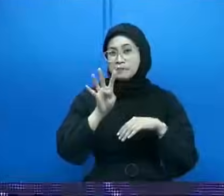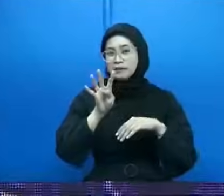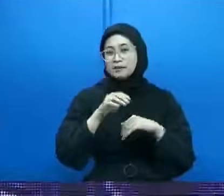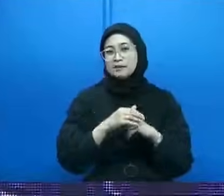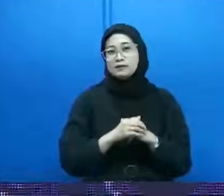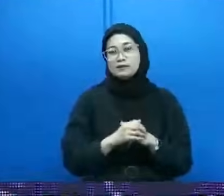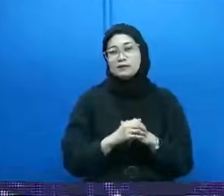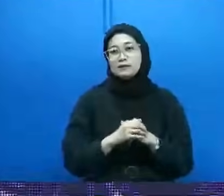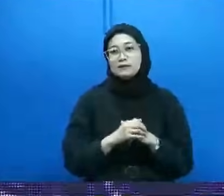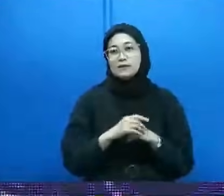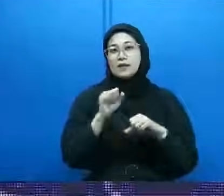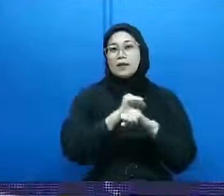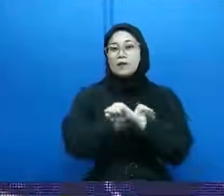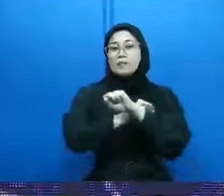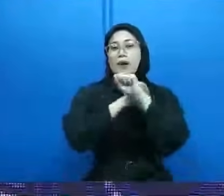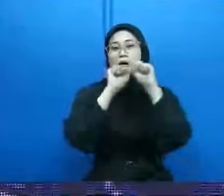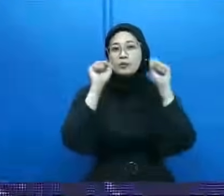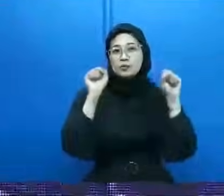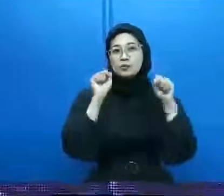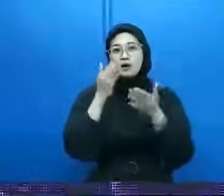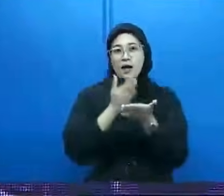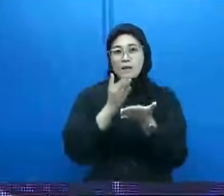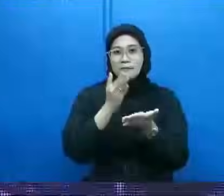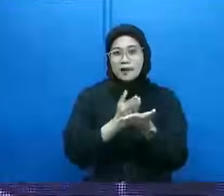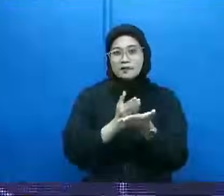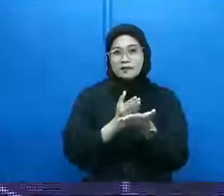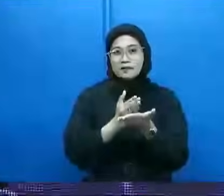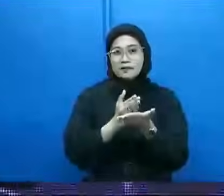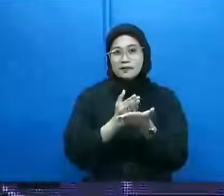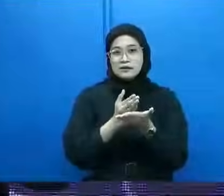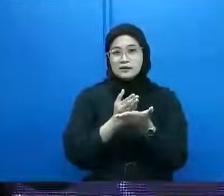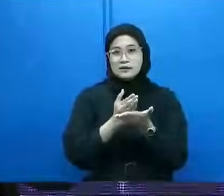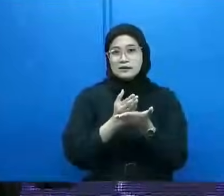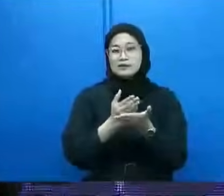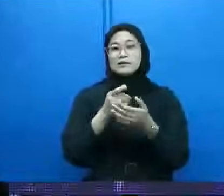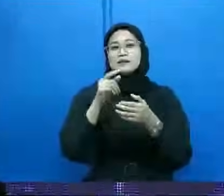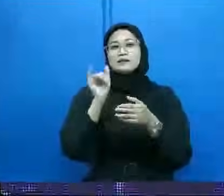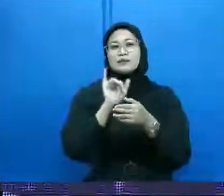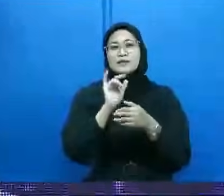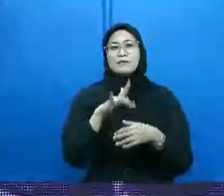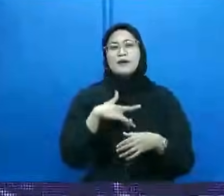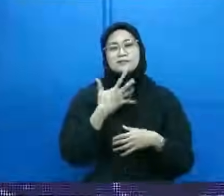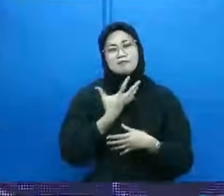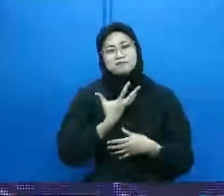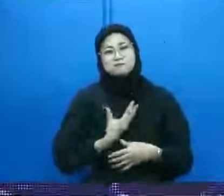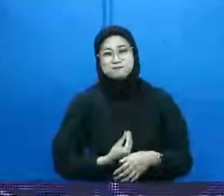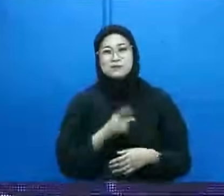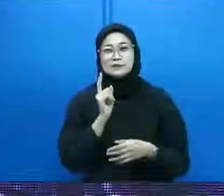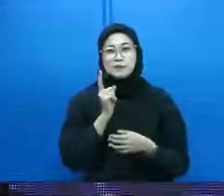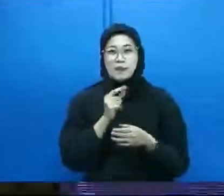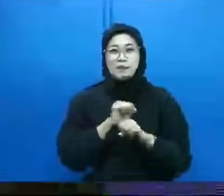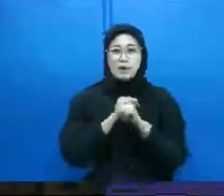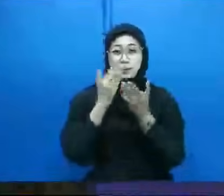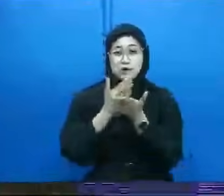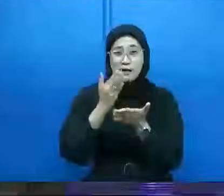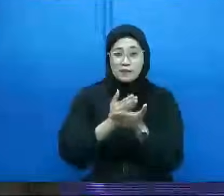Allah terlambat saya, padahal subuh belum dimulai. Sebelumnya enggak begitu. Di orang-orang hijrah itu,